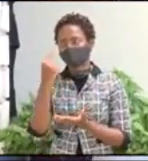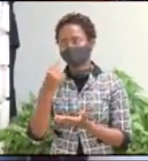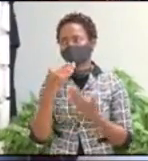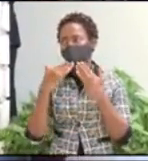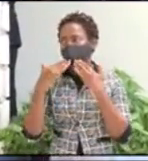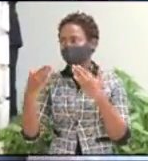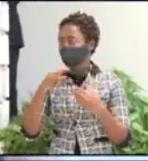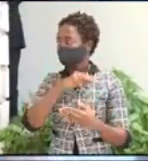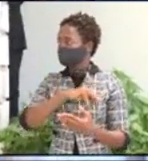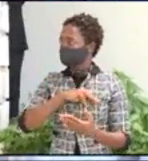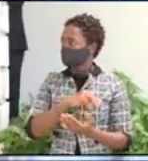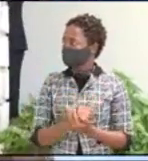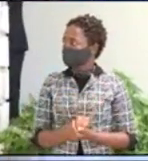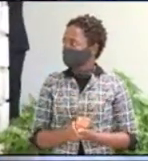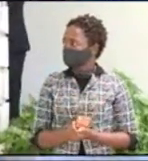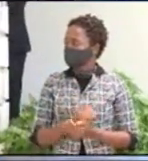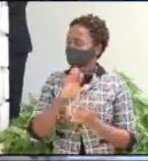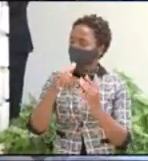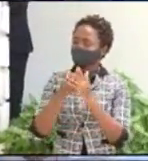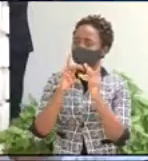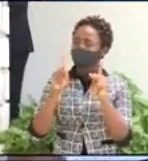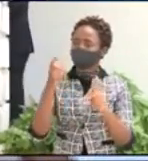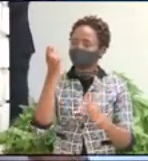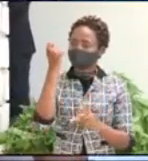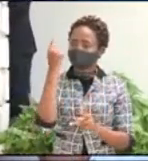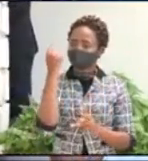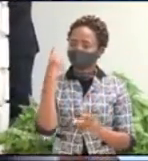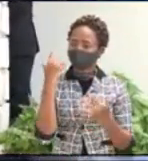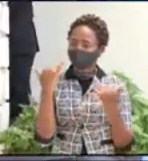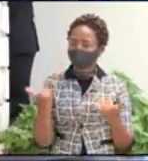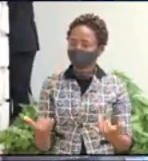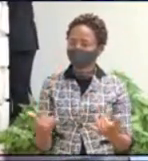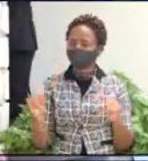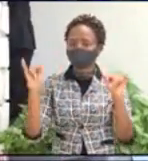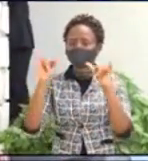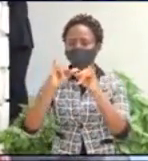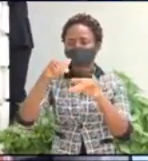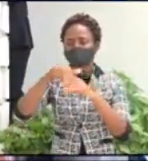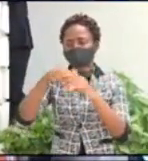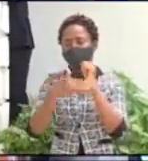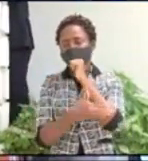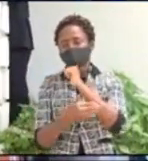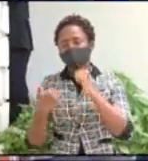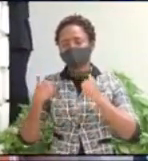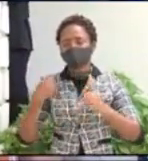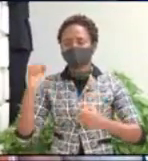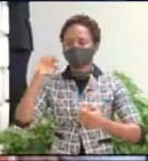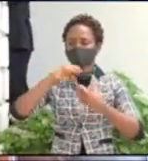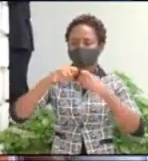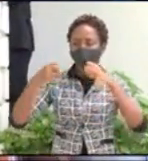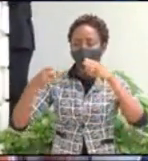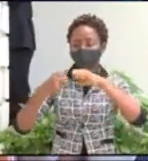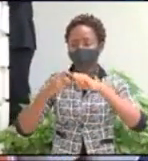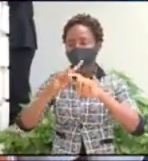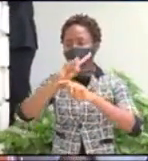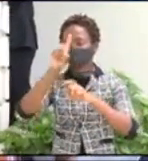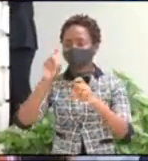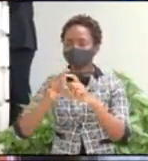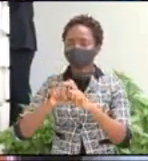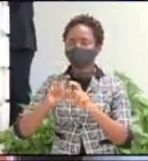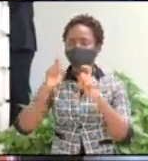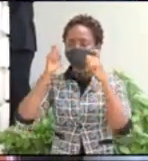Merci, ministre. D'abord, je crois que tout le monde comprend que je dis, hein, même dans le pays côté de la guerre, l'élection arrive pour le